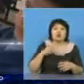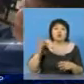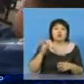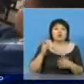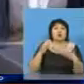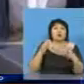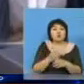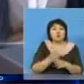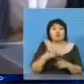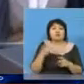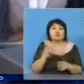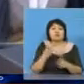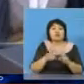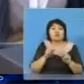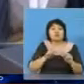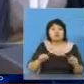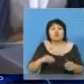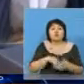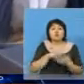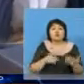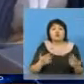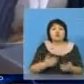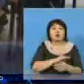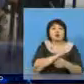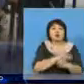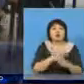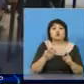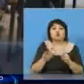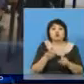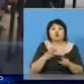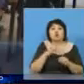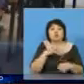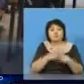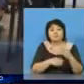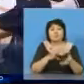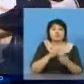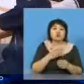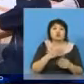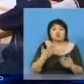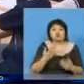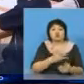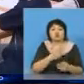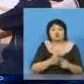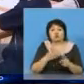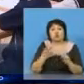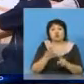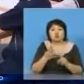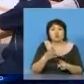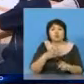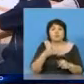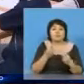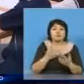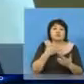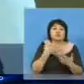азайту. Екіншіден, мұғалімнің қызметіне қойылатын талаптарды күшейту. Үшіншіден, материалды емес стимул тетіктері. Төртіншіден,